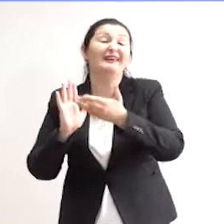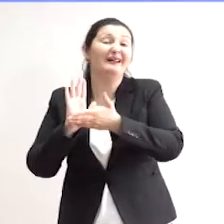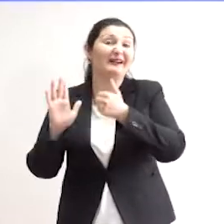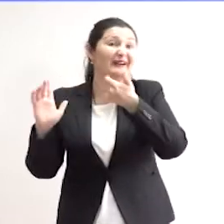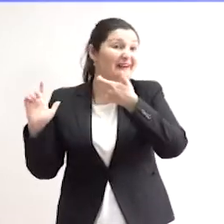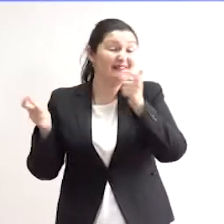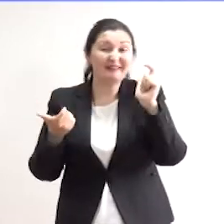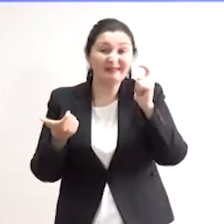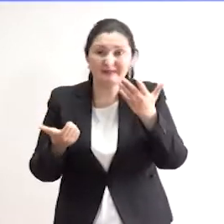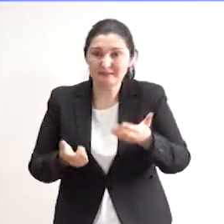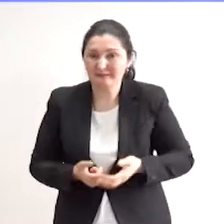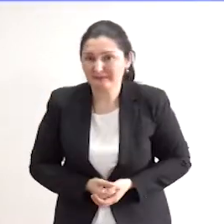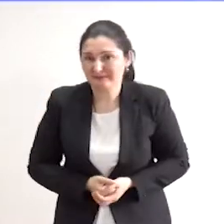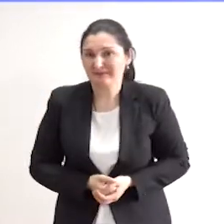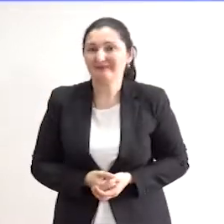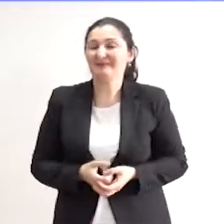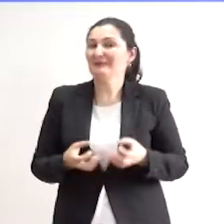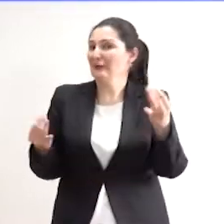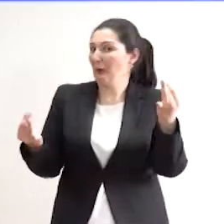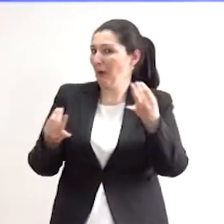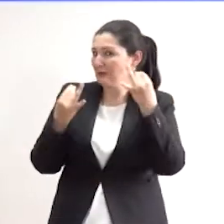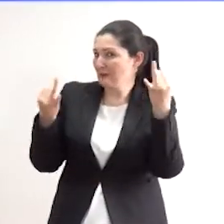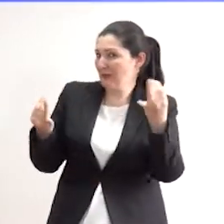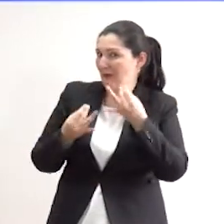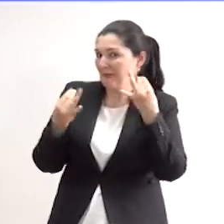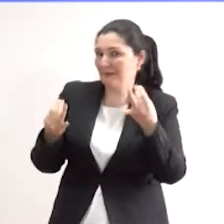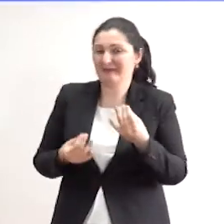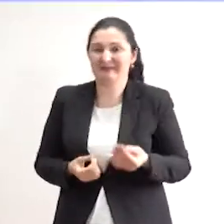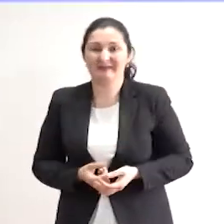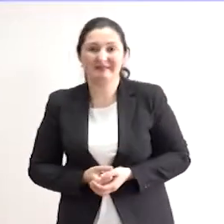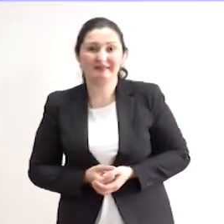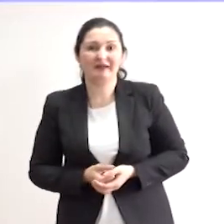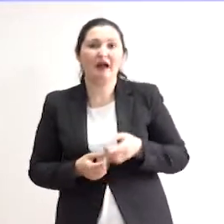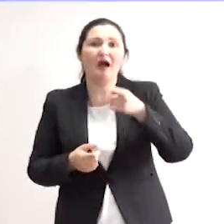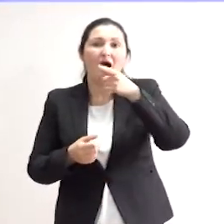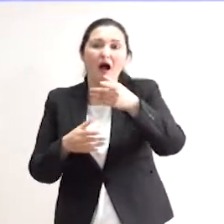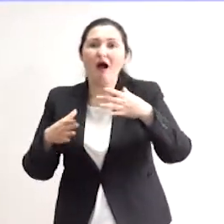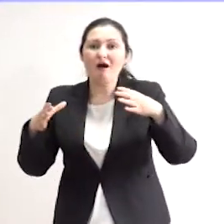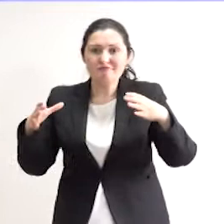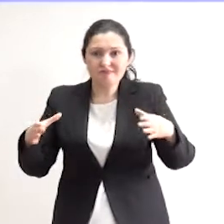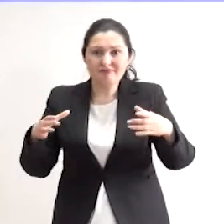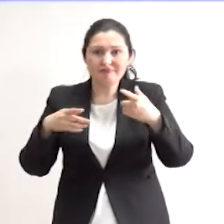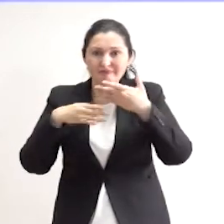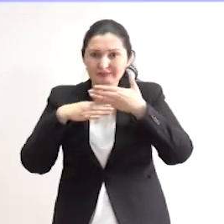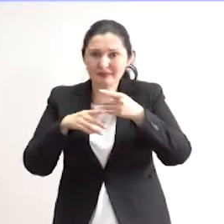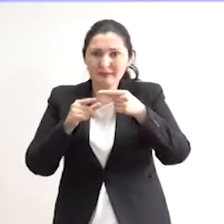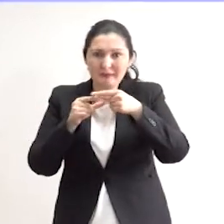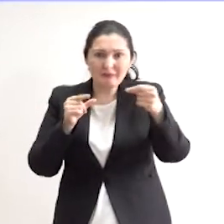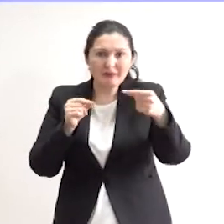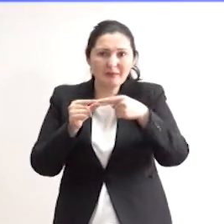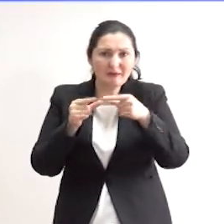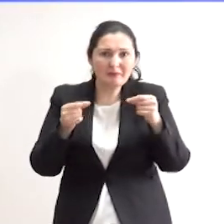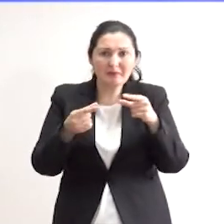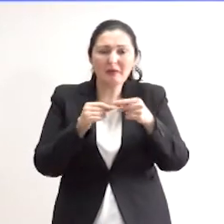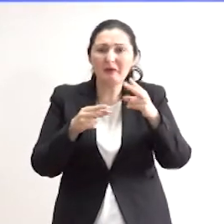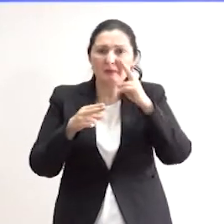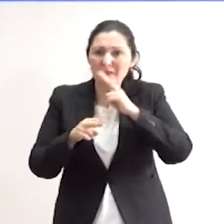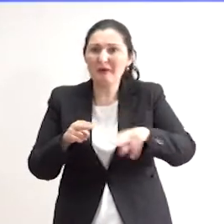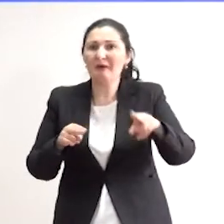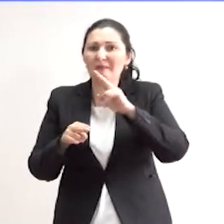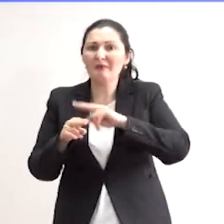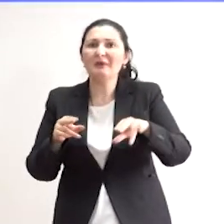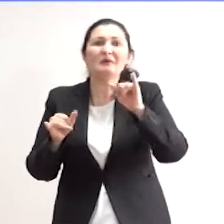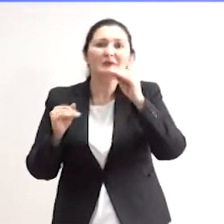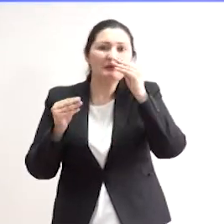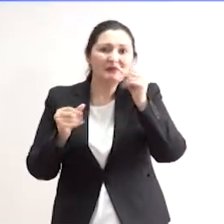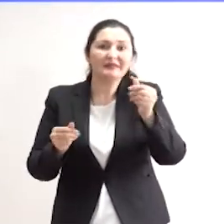زد بله عجایب پنیر کجا می شده باشد ها کجا می شود حاضر ما